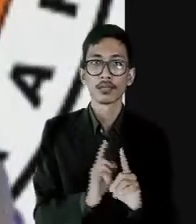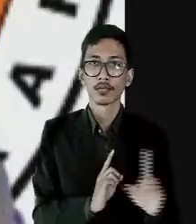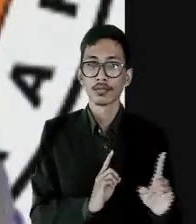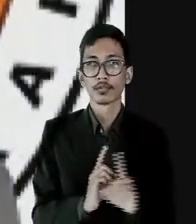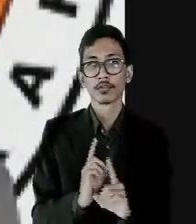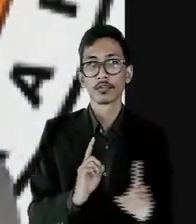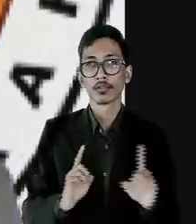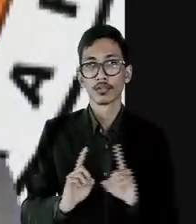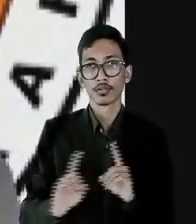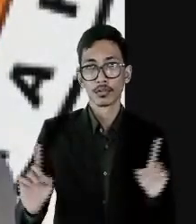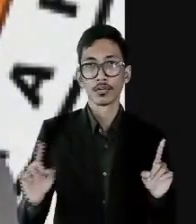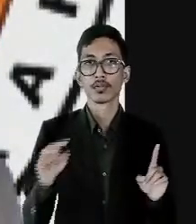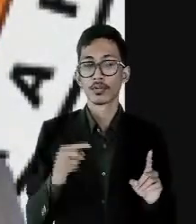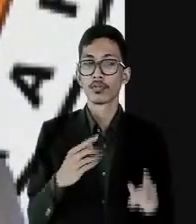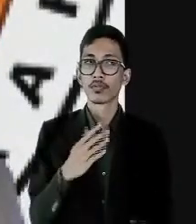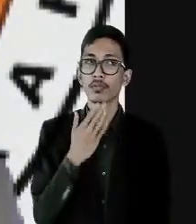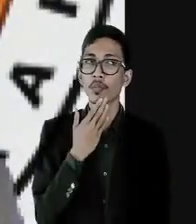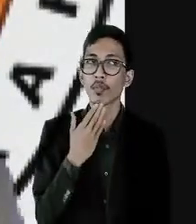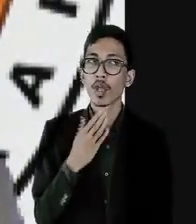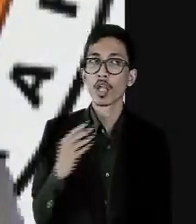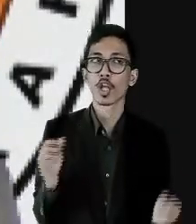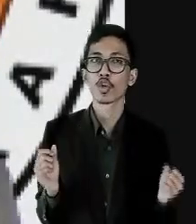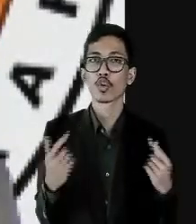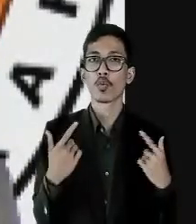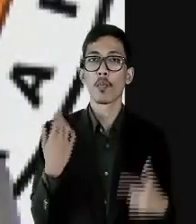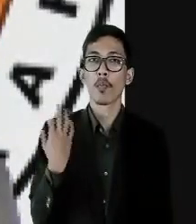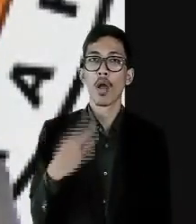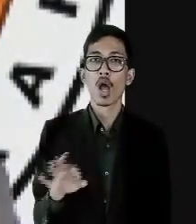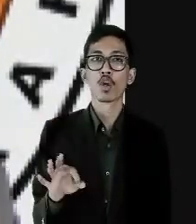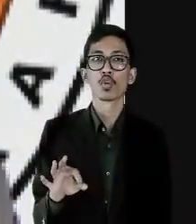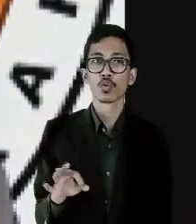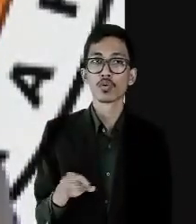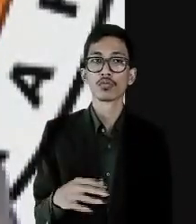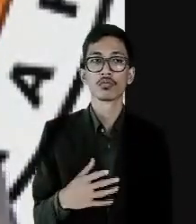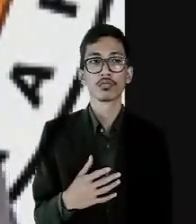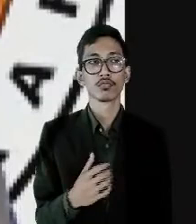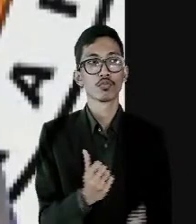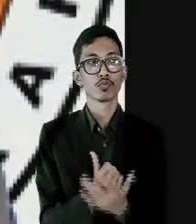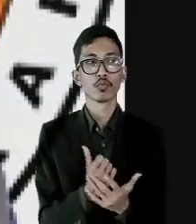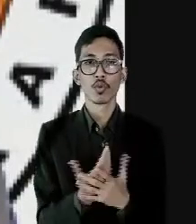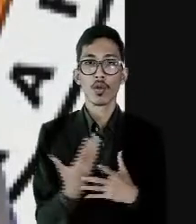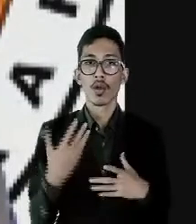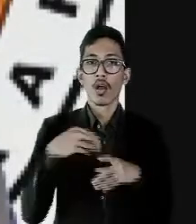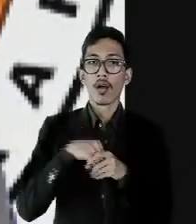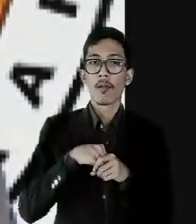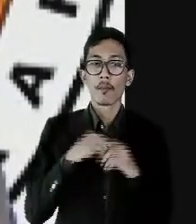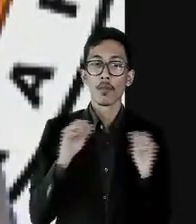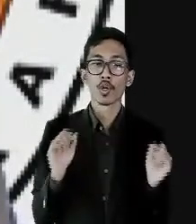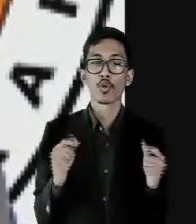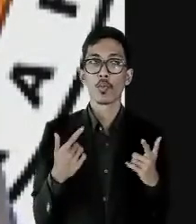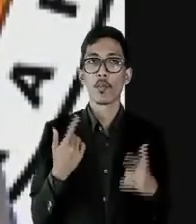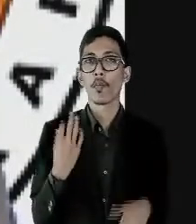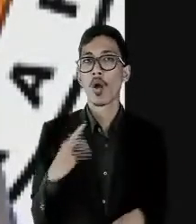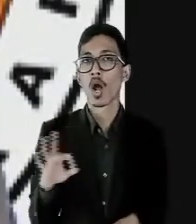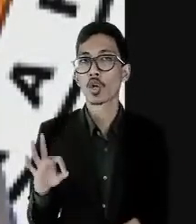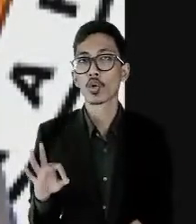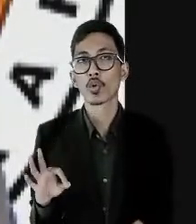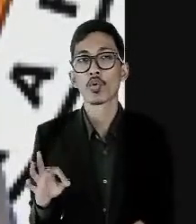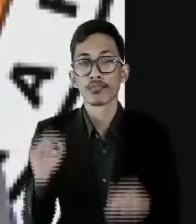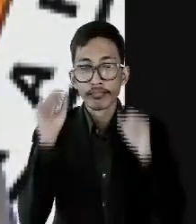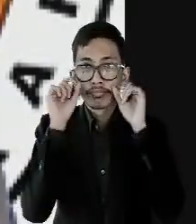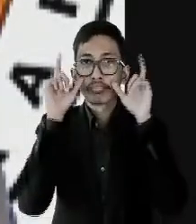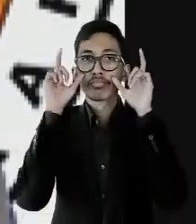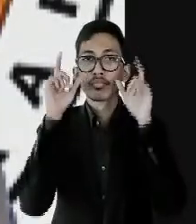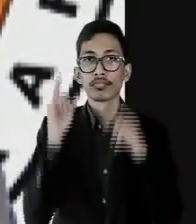menjadi sebuah kebiasaan baru yang sedang dibangun, dan saya pikir ini akan menolong